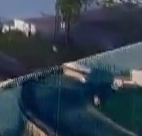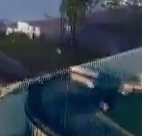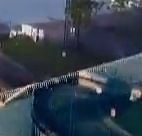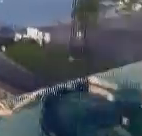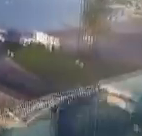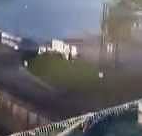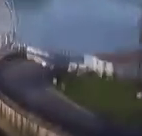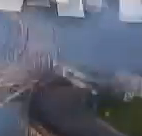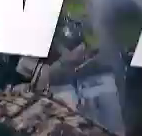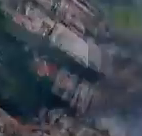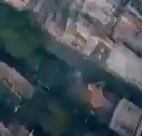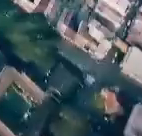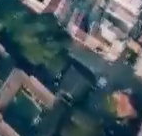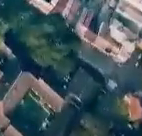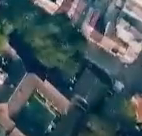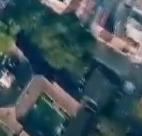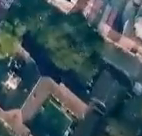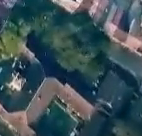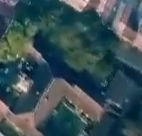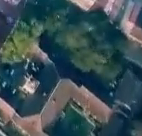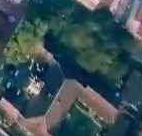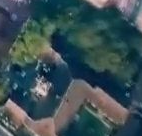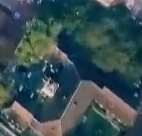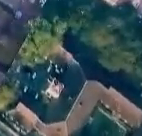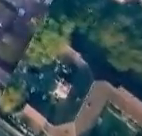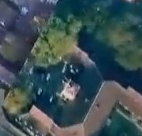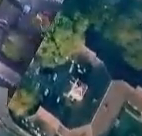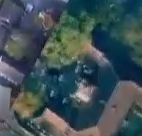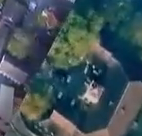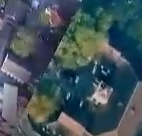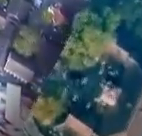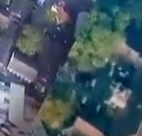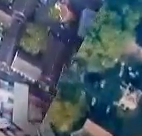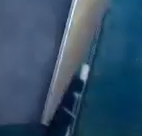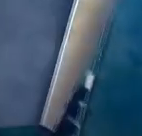hai hai Hai bibit-bibit